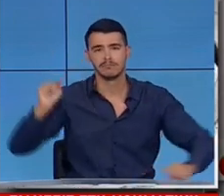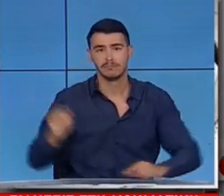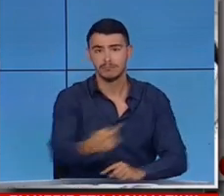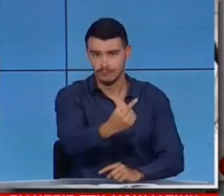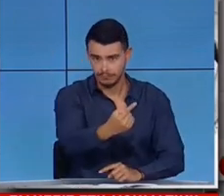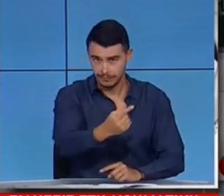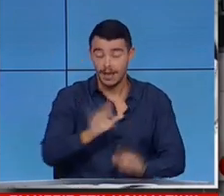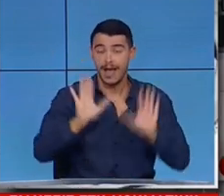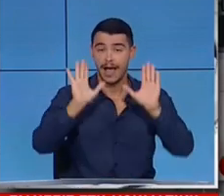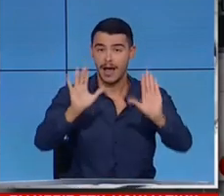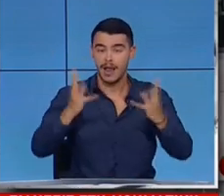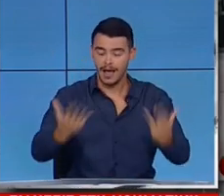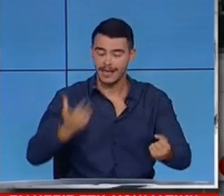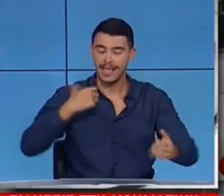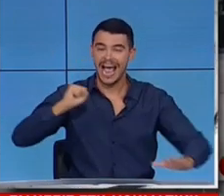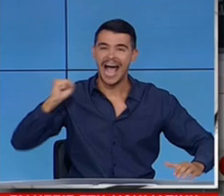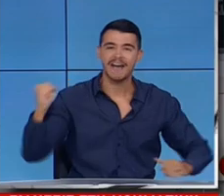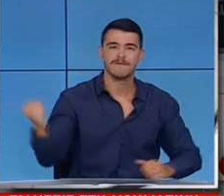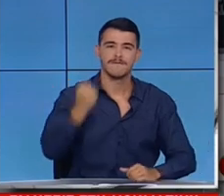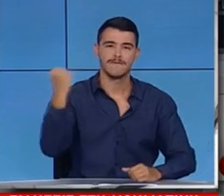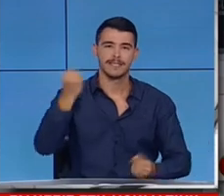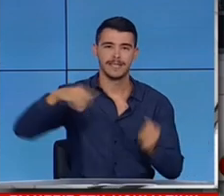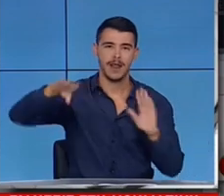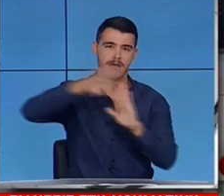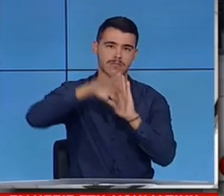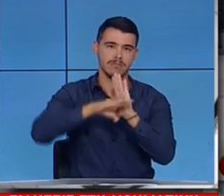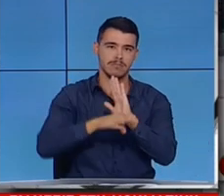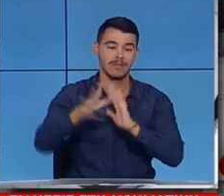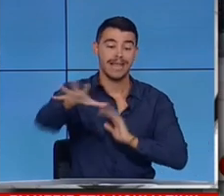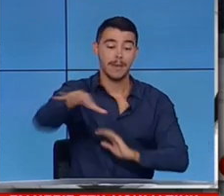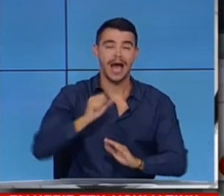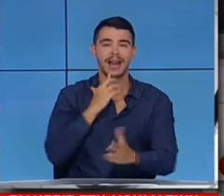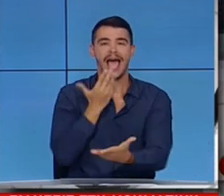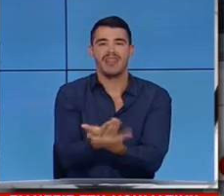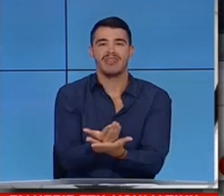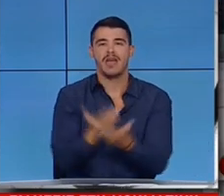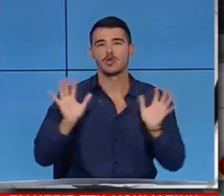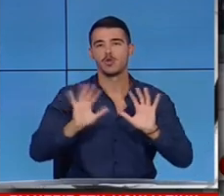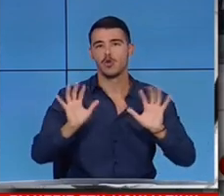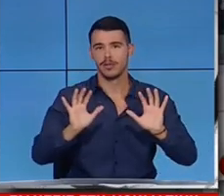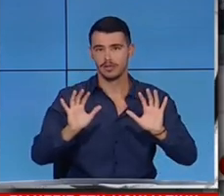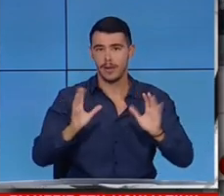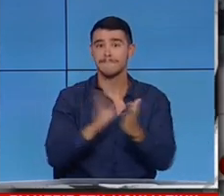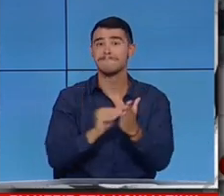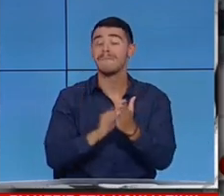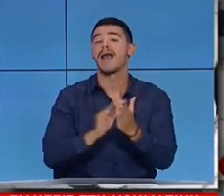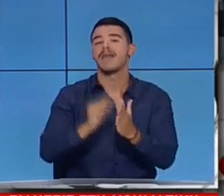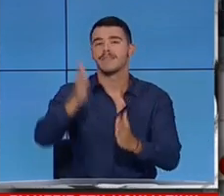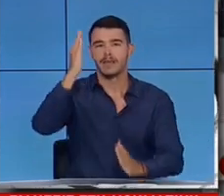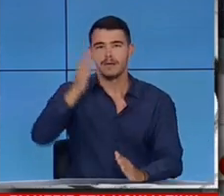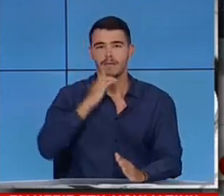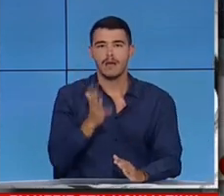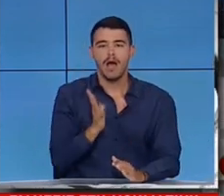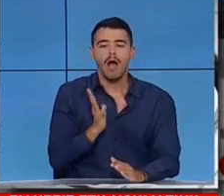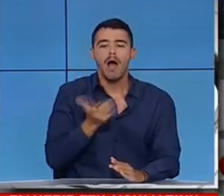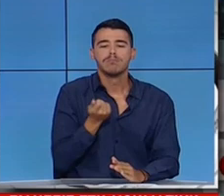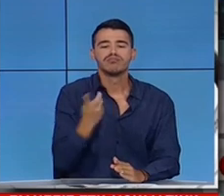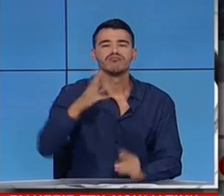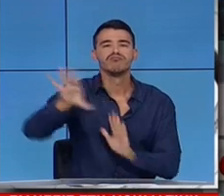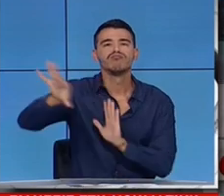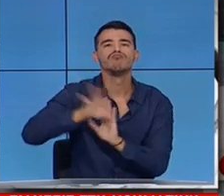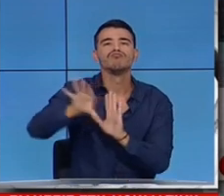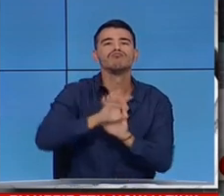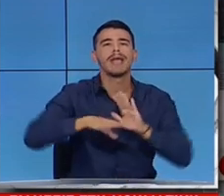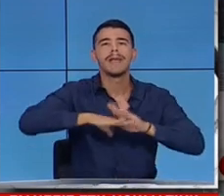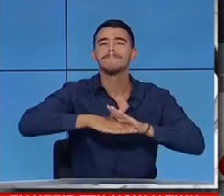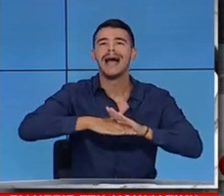ως προϋποθέσεις για την κατοχή της άδειας. Ένα από αυτά είναι και ο ελάχιστος αριθμός των εργαζομένων που βρίσκεται στο ύψος των